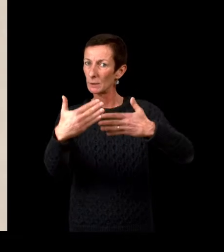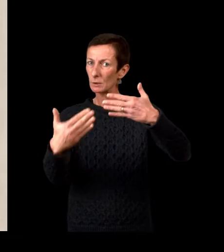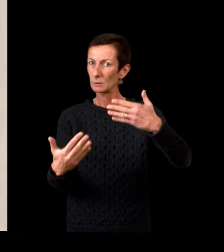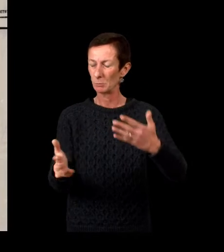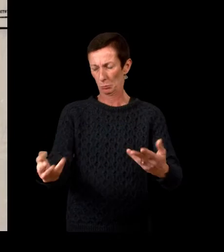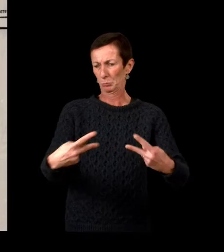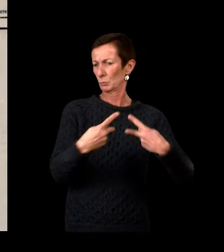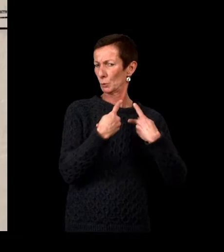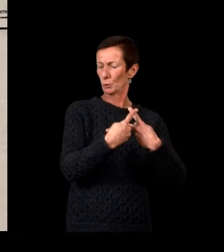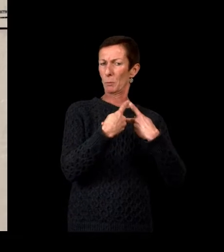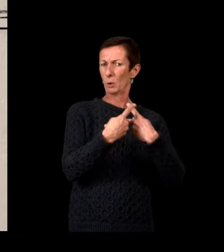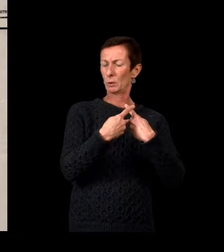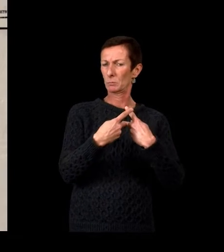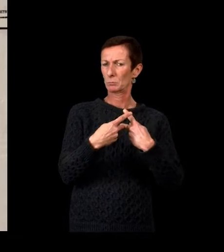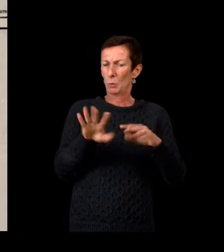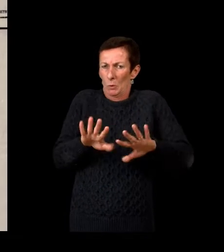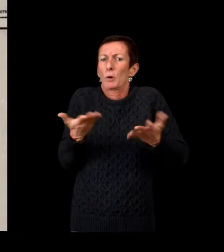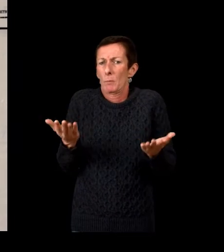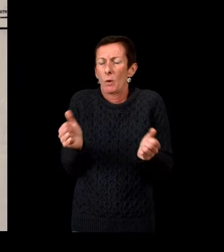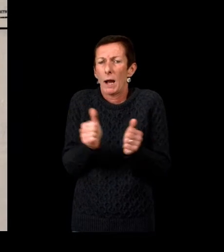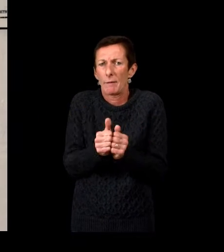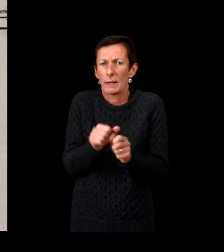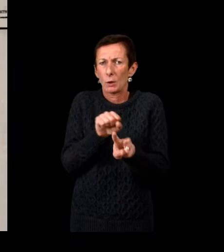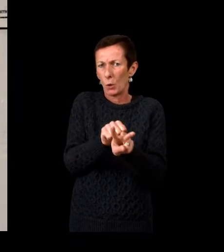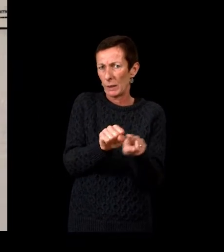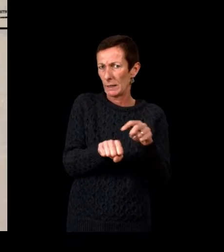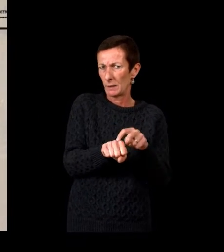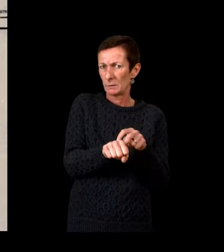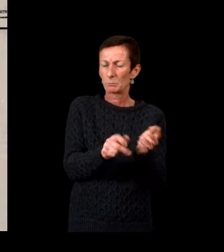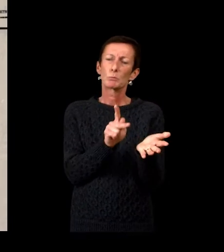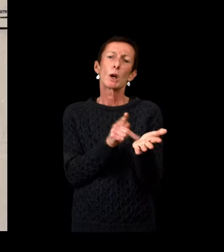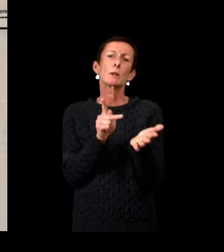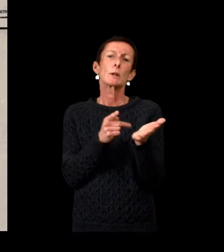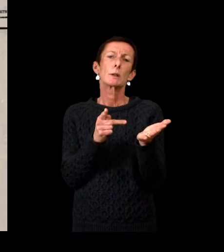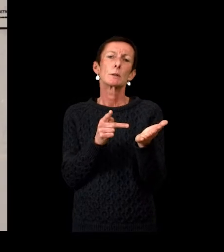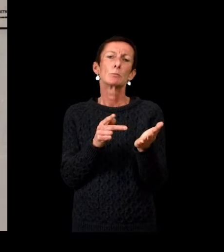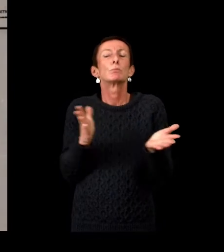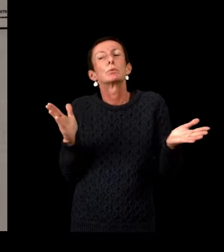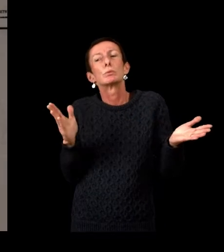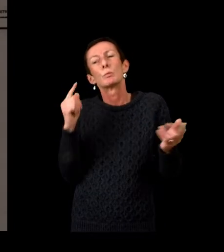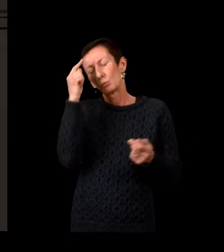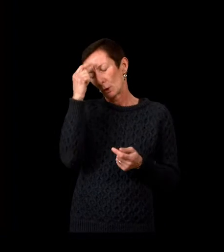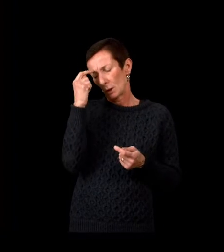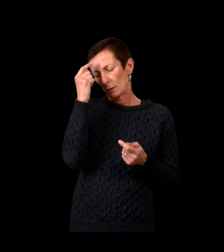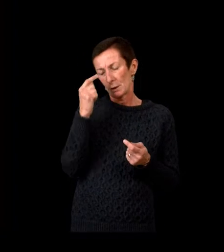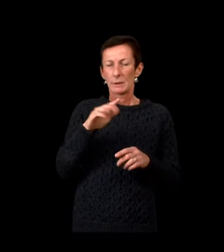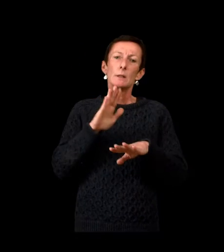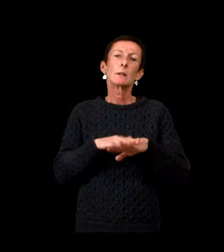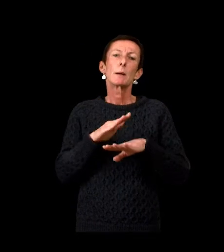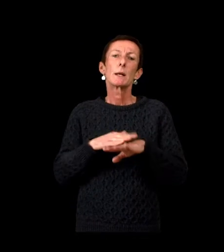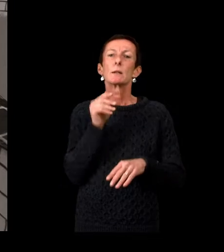moi? Comment veux-tu que je danse avec cette coquille? Mais si, essaie au moins. Ouais, bof, je vais réfléchir. Je t'appelle tout à l'heure.